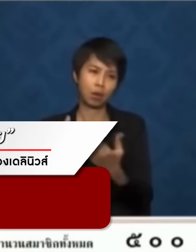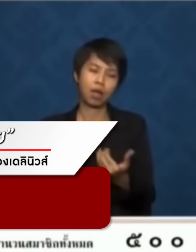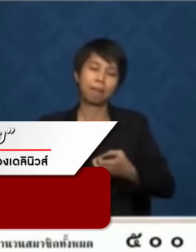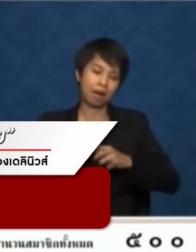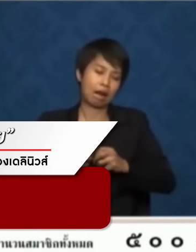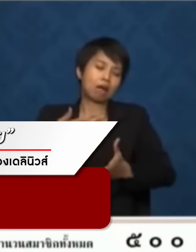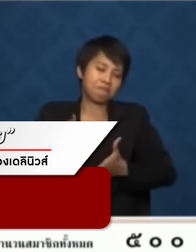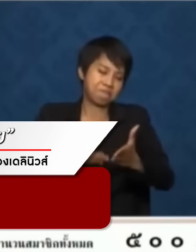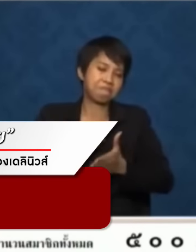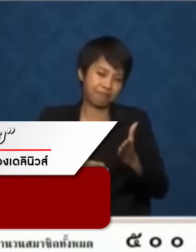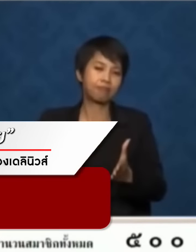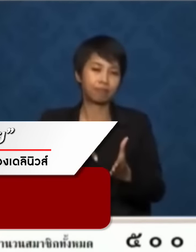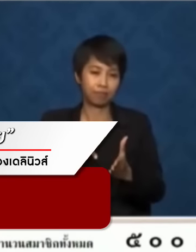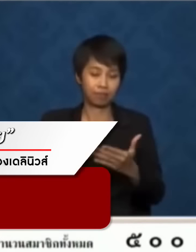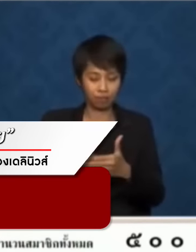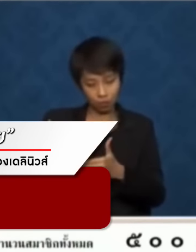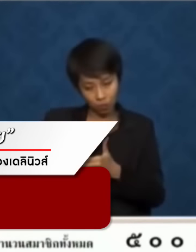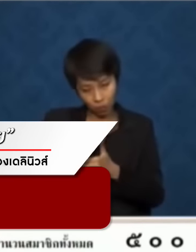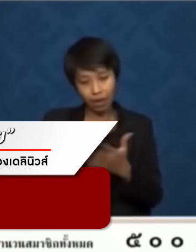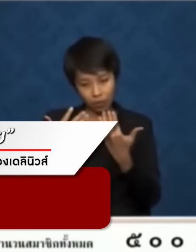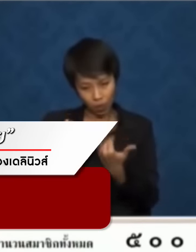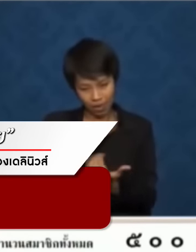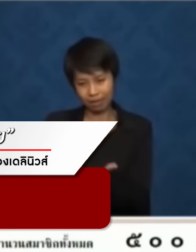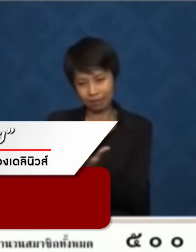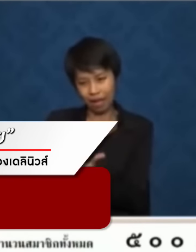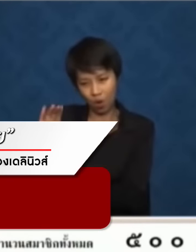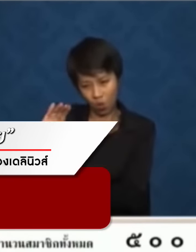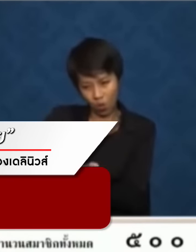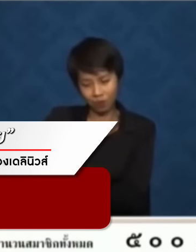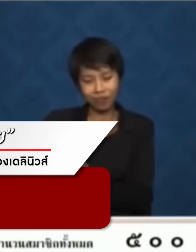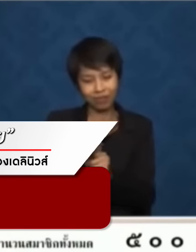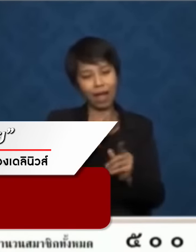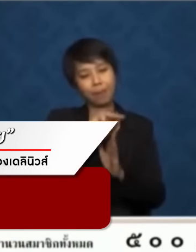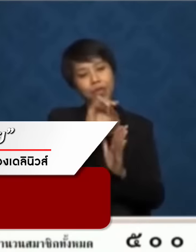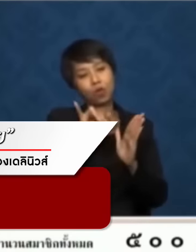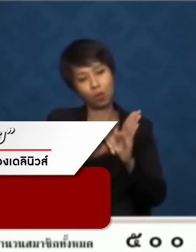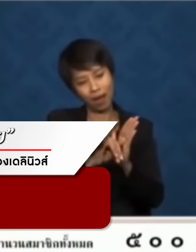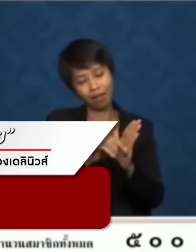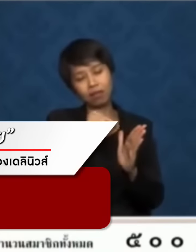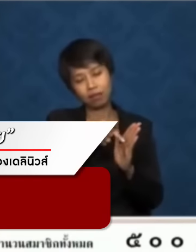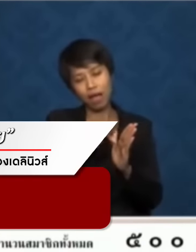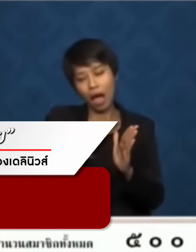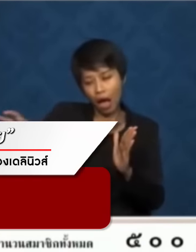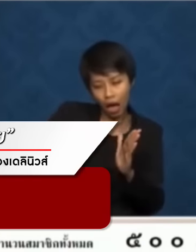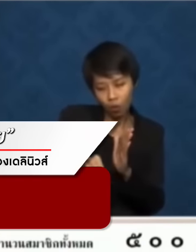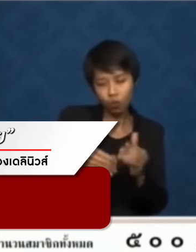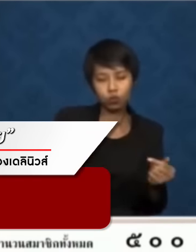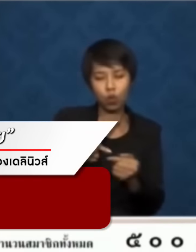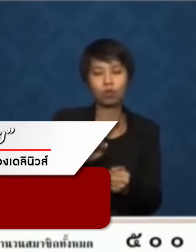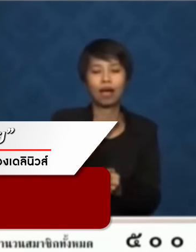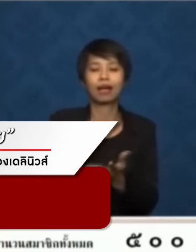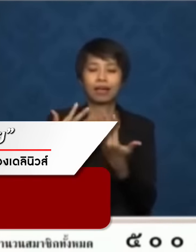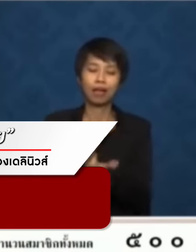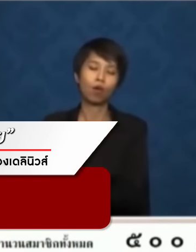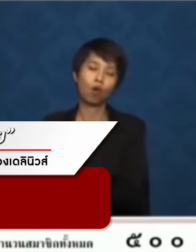ทะเบียนกันประมาณสัก2เดือนนะครับก็เรียกว่าพอดีให้ทันกับงบประมาณปี57ที่ต